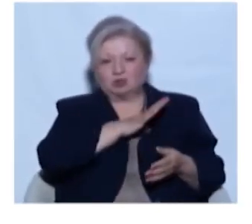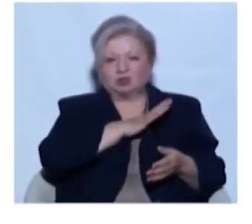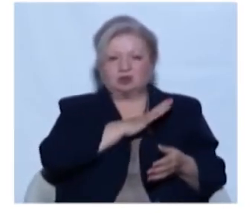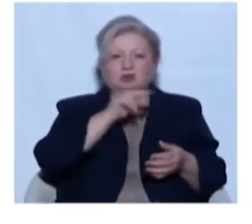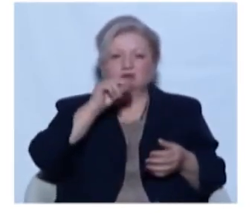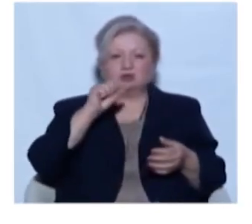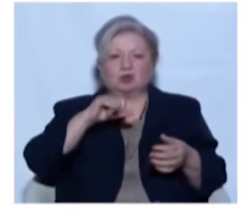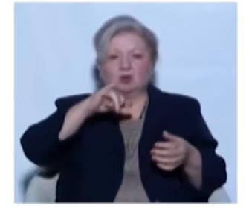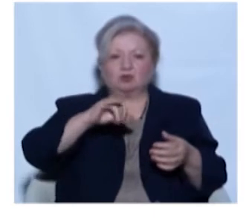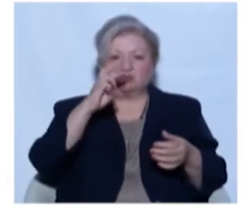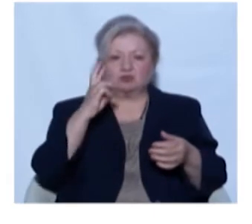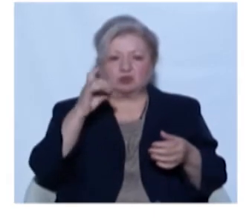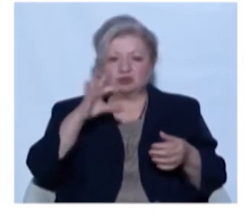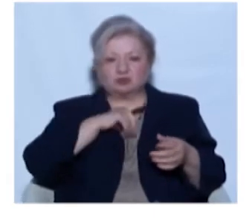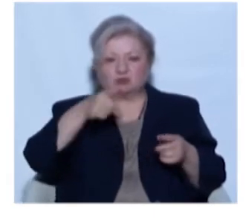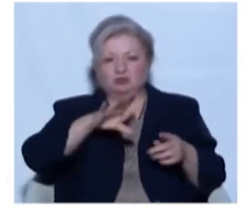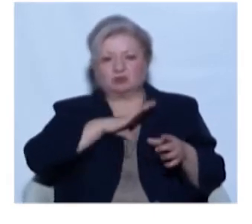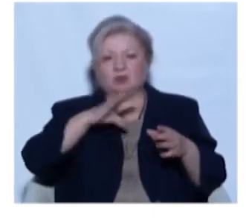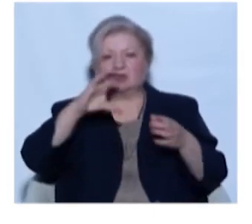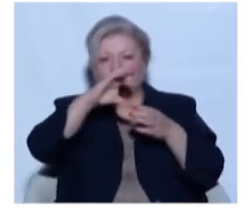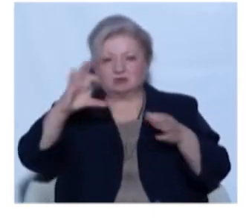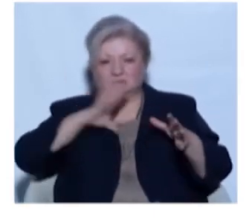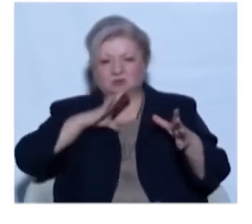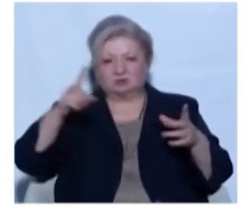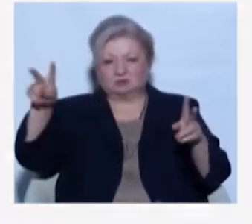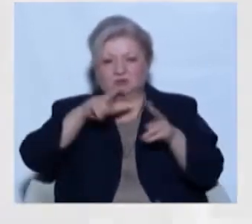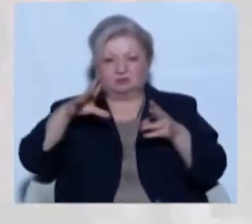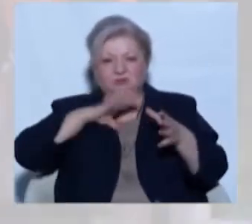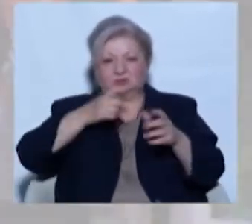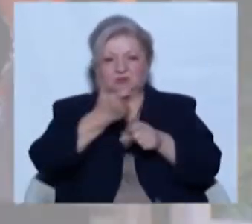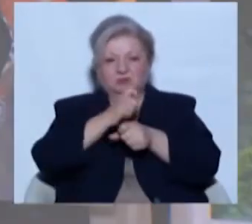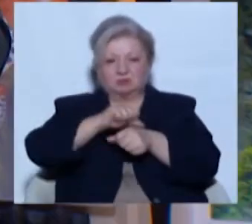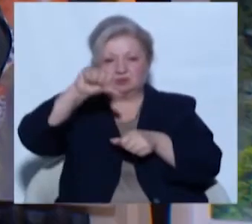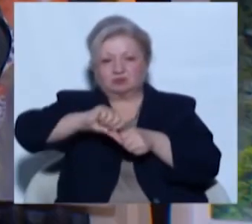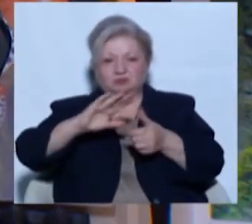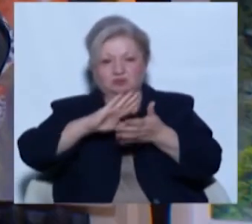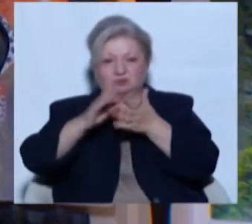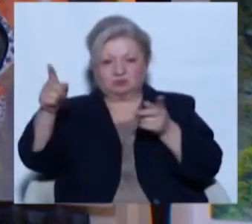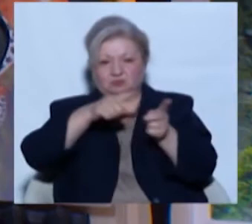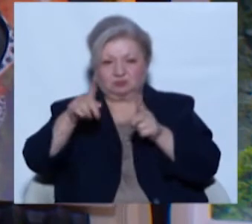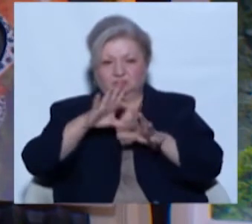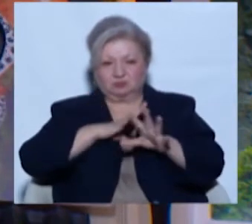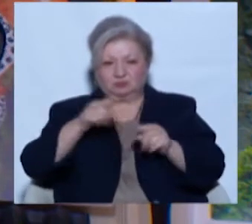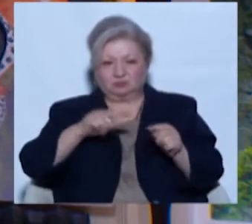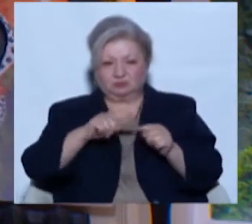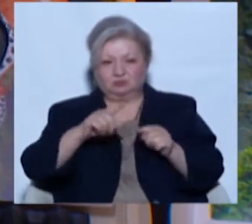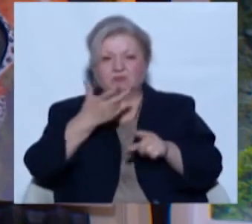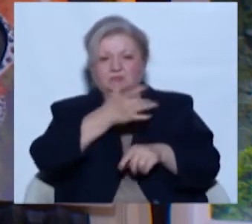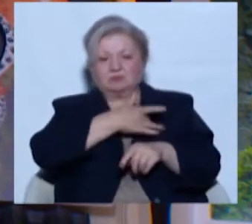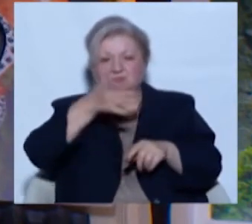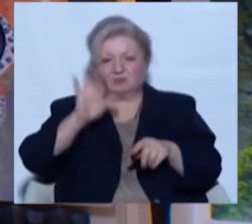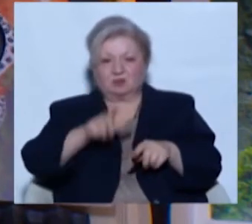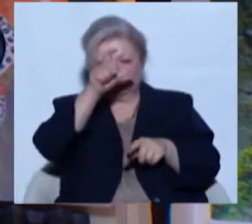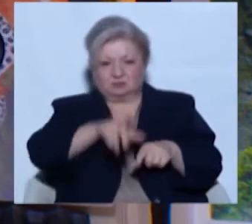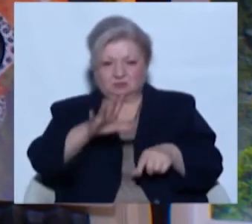ნიკოლაი ჩაუშესკუ, რომელსაც საბჭოთა კავშირთანაც საკმაოდ ცუდი ურთიერთობა ჰქონდა. Ის იყო მკაცრი ხელის დიქტატორი და